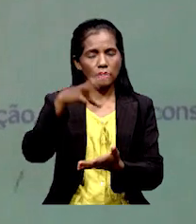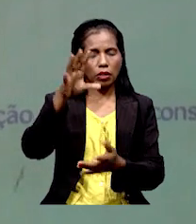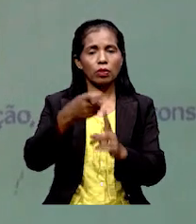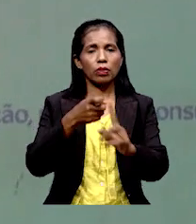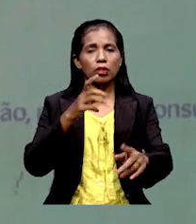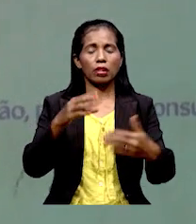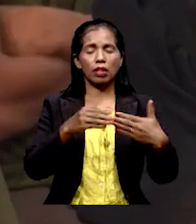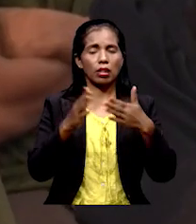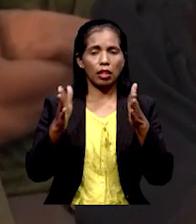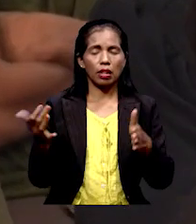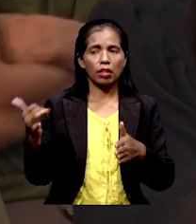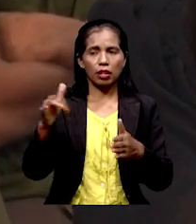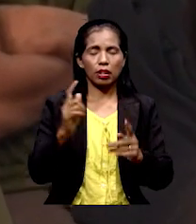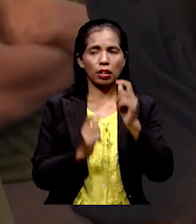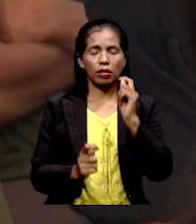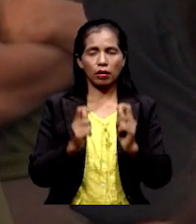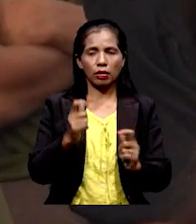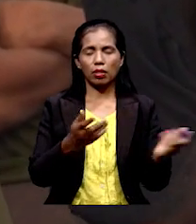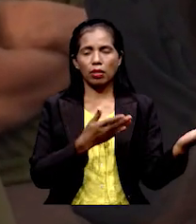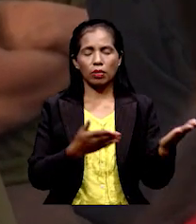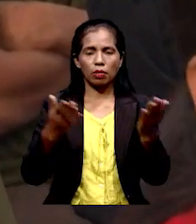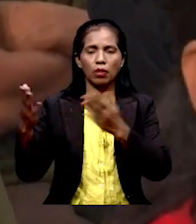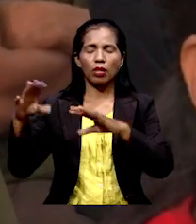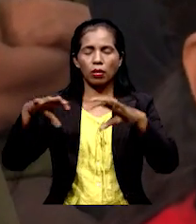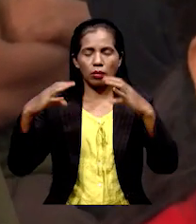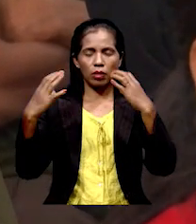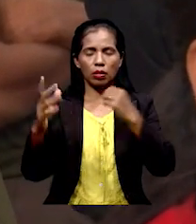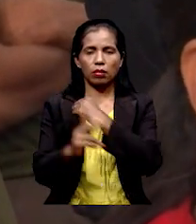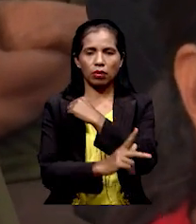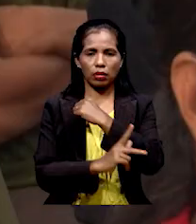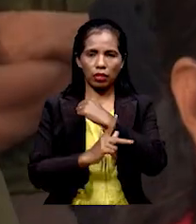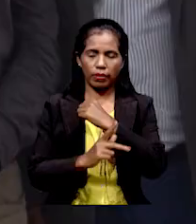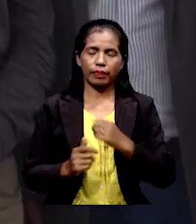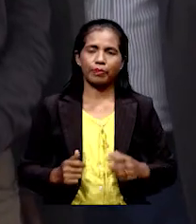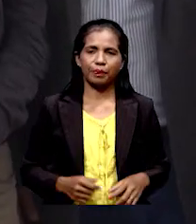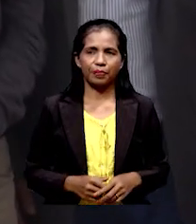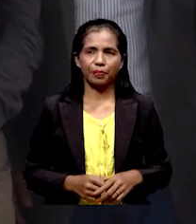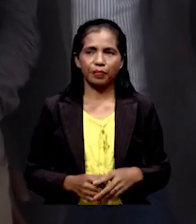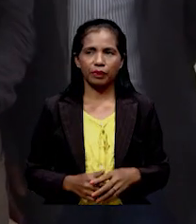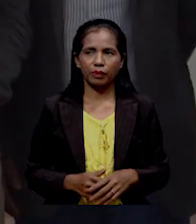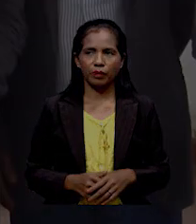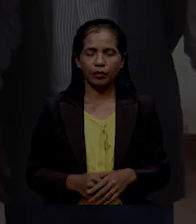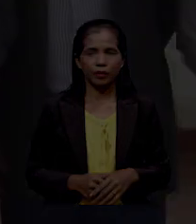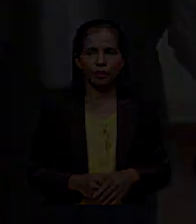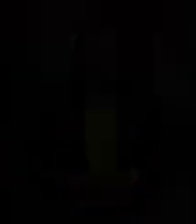sira, tribunal recurso se submete ba comissão anticorrupção. Almeida dos Santos, GMN.